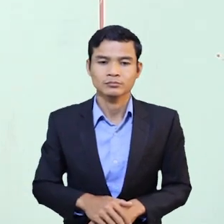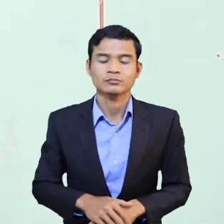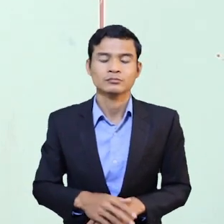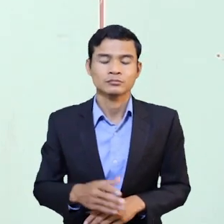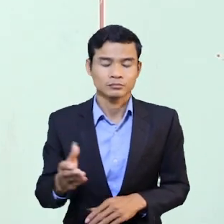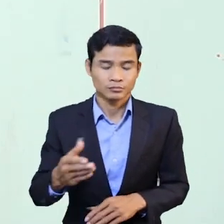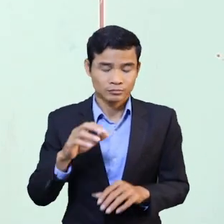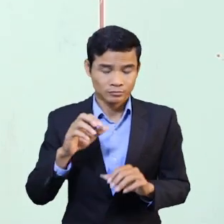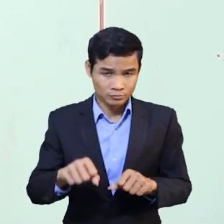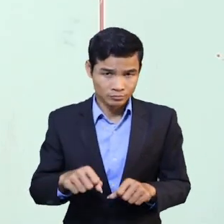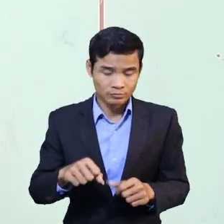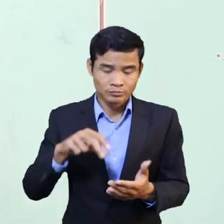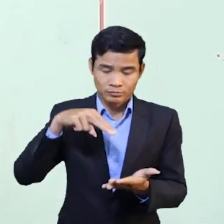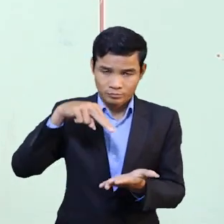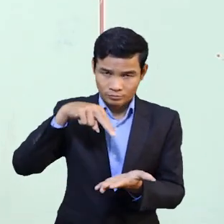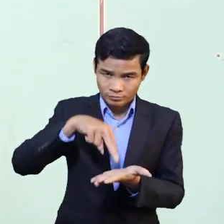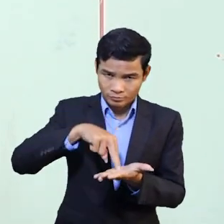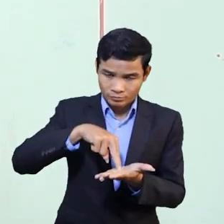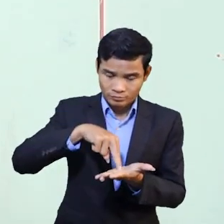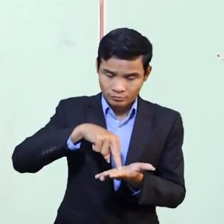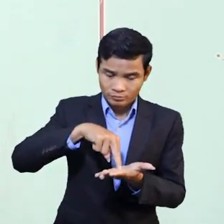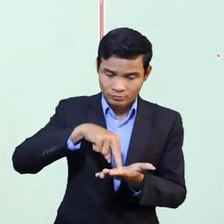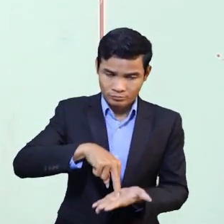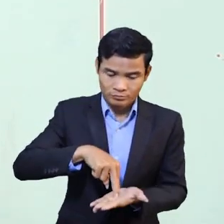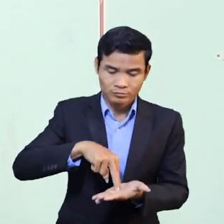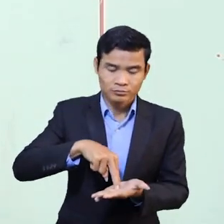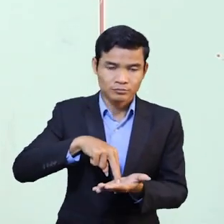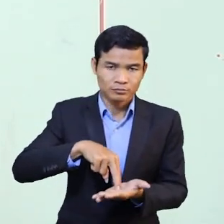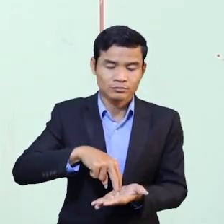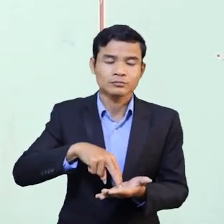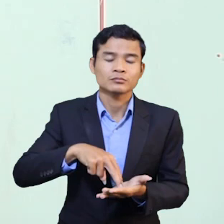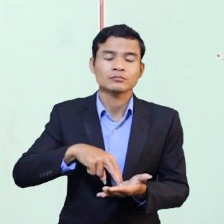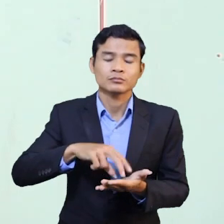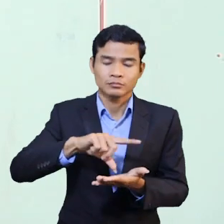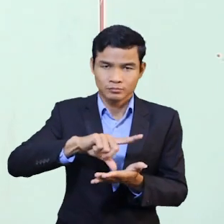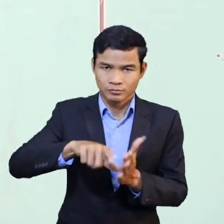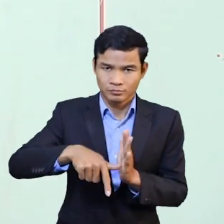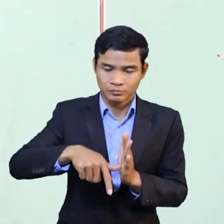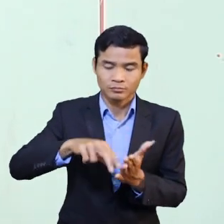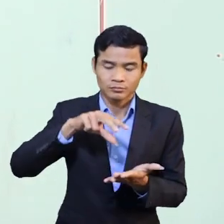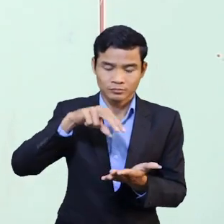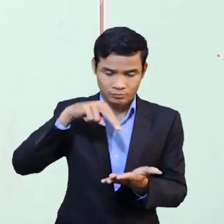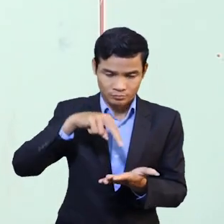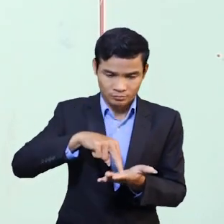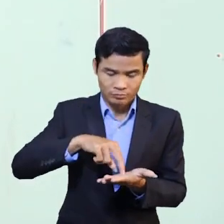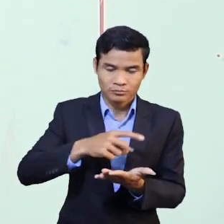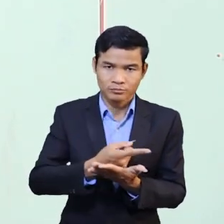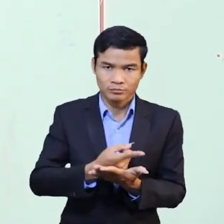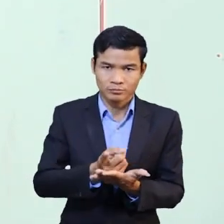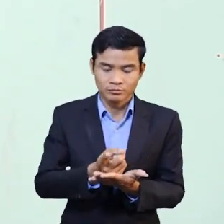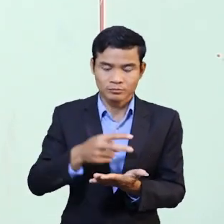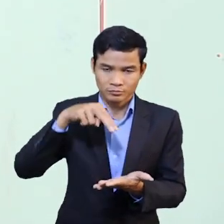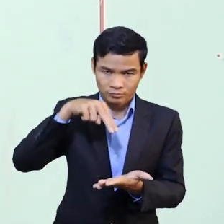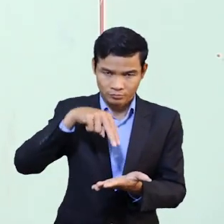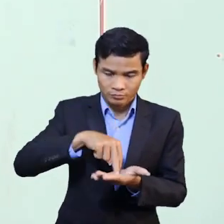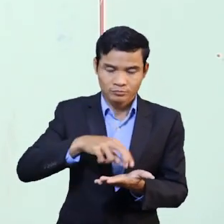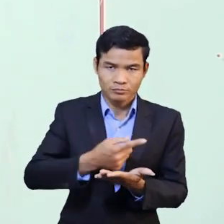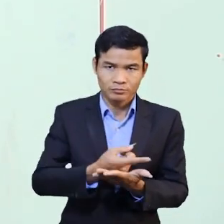chá kế công phong tại chỗ chá thăng chá nơi lời chốn chừng chìm chá ta cái thăng nằm bay ở vậy